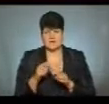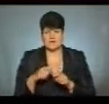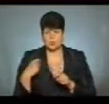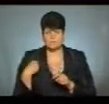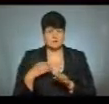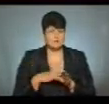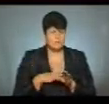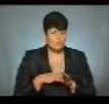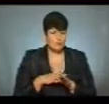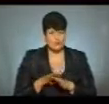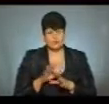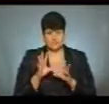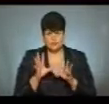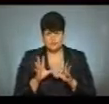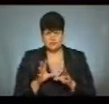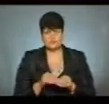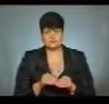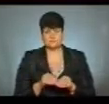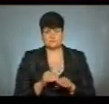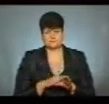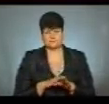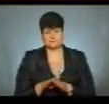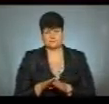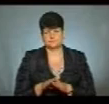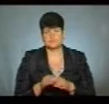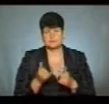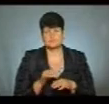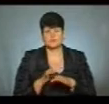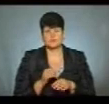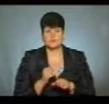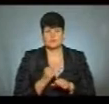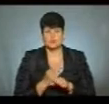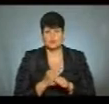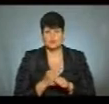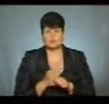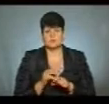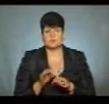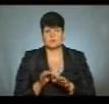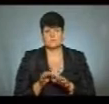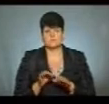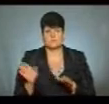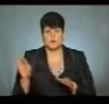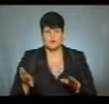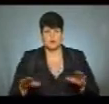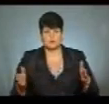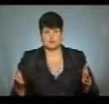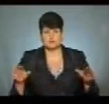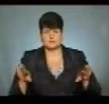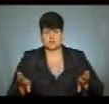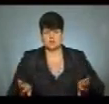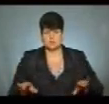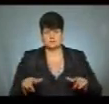повністю весь спектр робіт виконаний. Зараз ведуться роботи по укріпленню узбіч, також